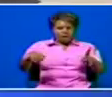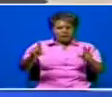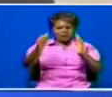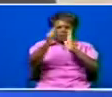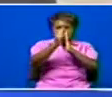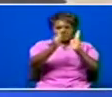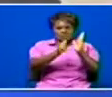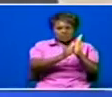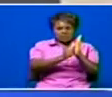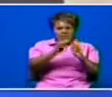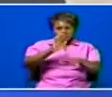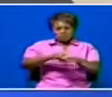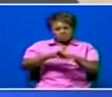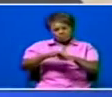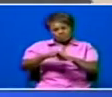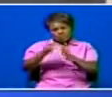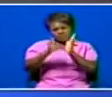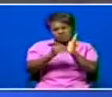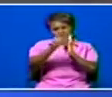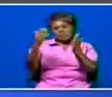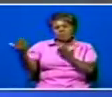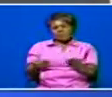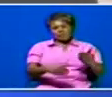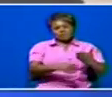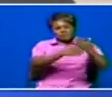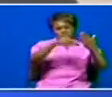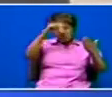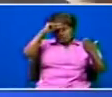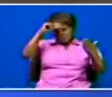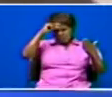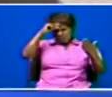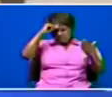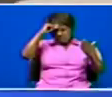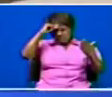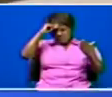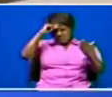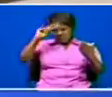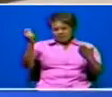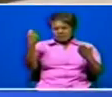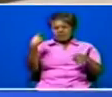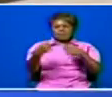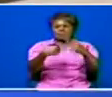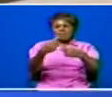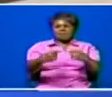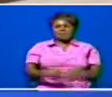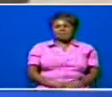agenda. Kama walikuwa na agenda mzuri ya development, tunaweza chukua tuongeze kwa serikali, tufanye Kenya iende mbele.